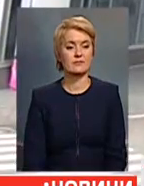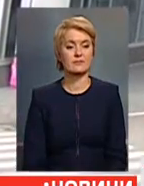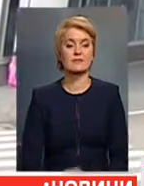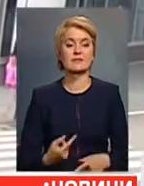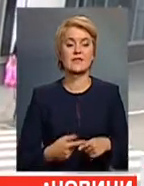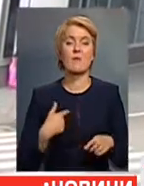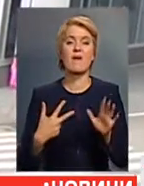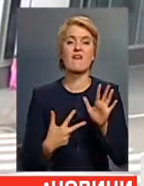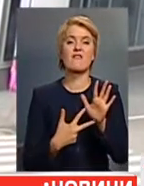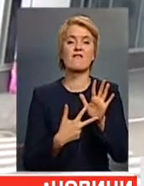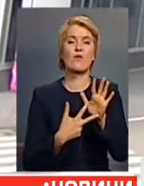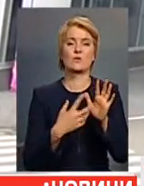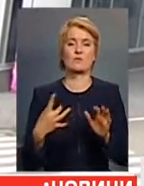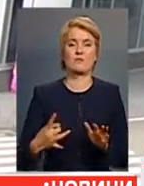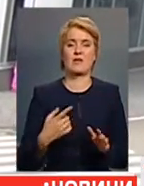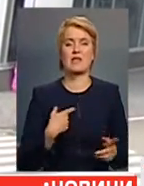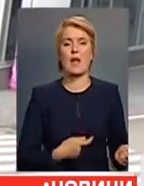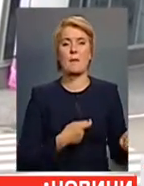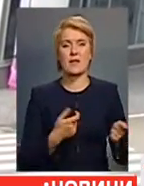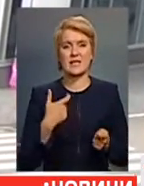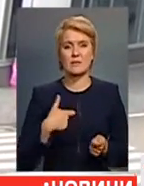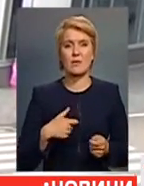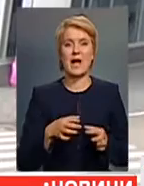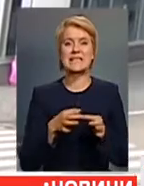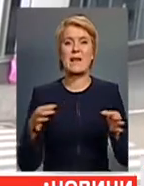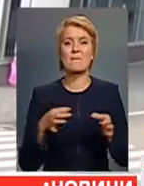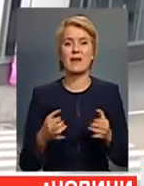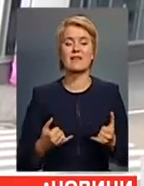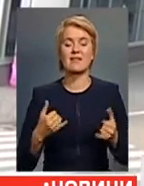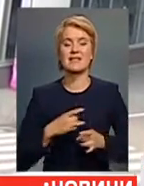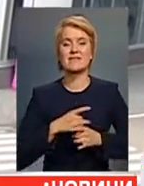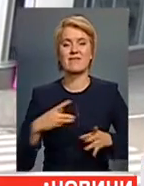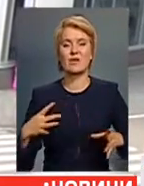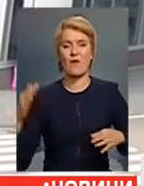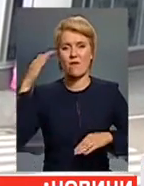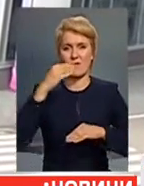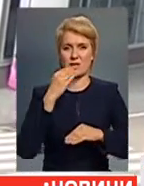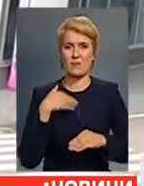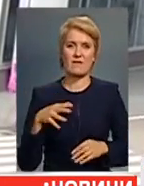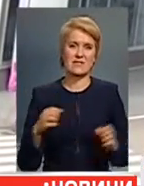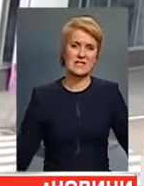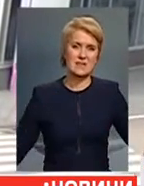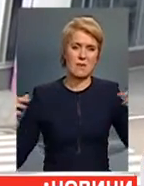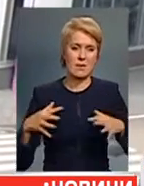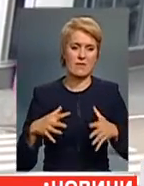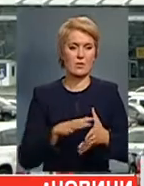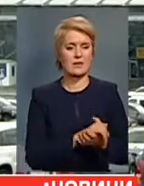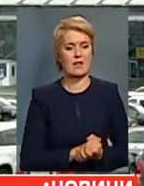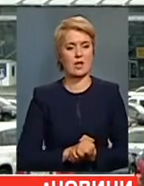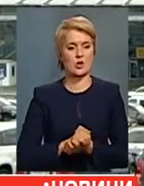Це вже мій 8-й раз. Я привіз із собою спагетті для святкової вечері. Ми всі на ній зберемося разом.